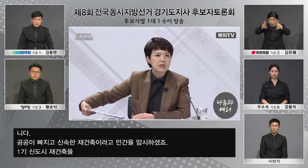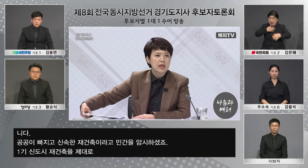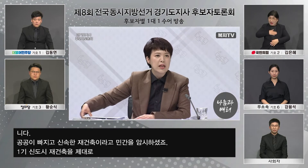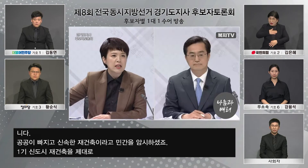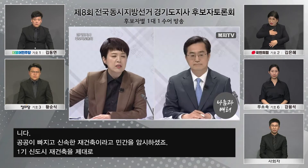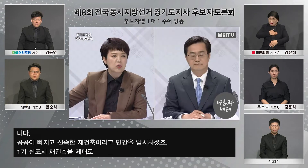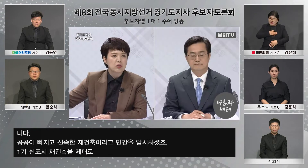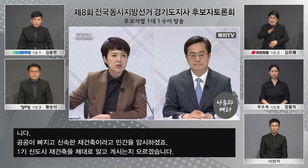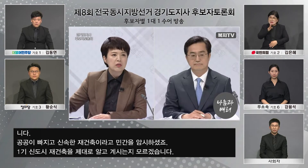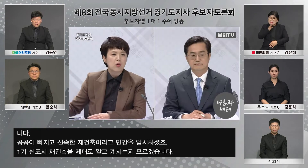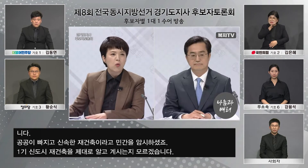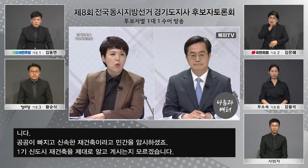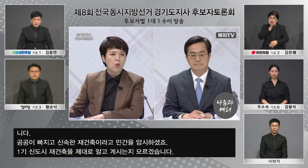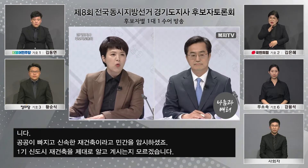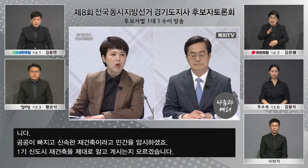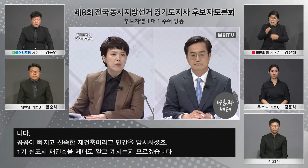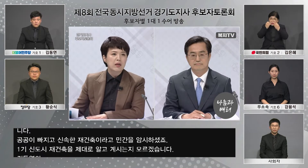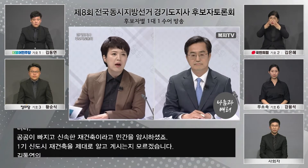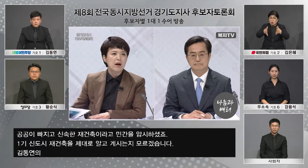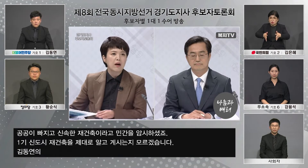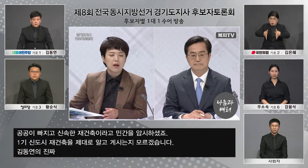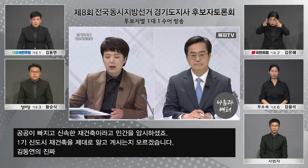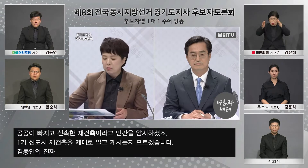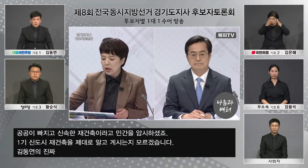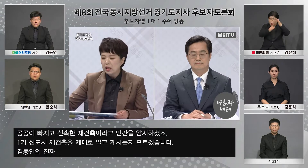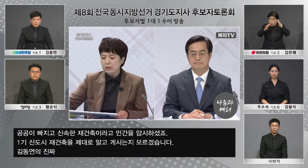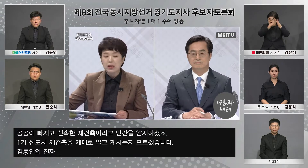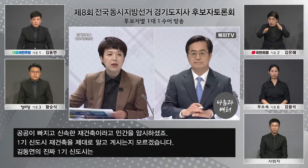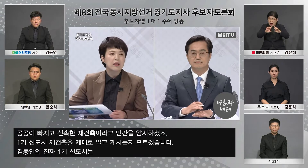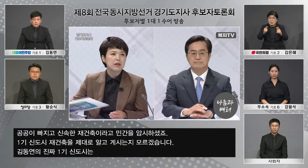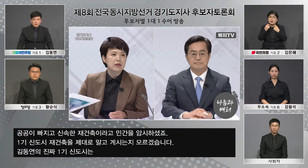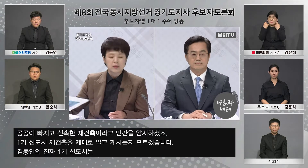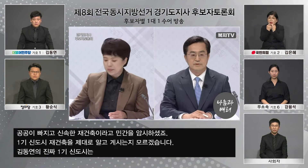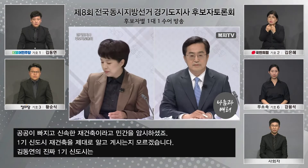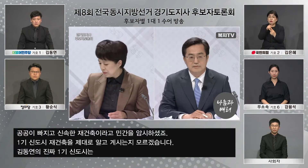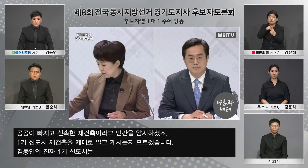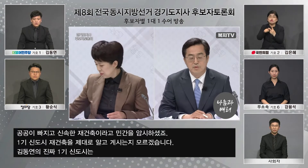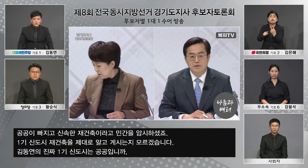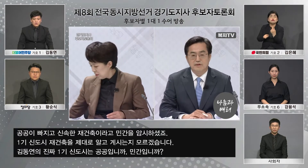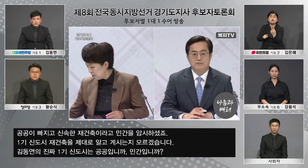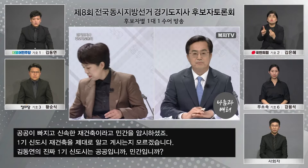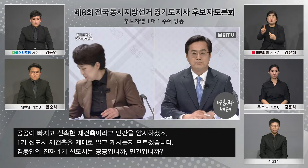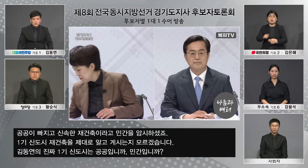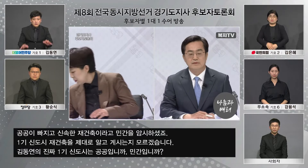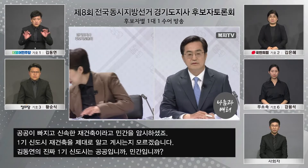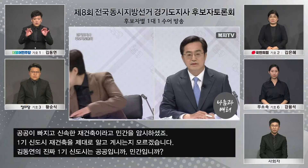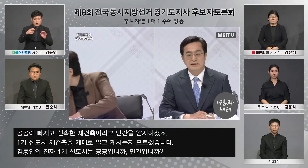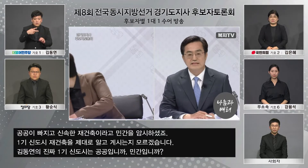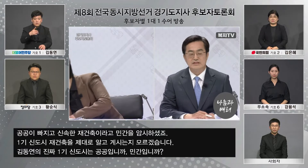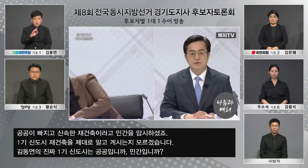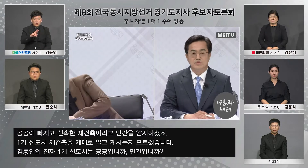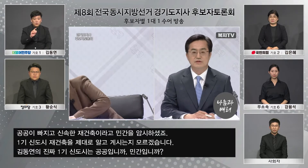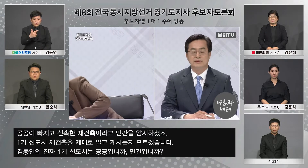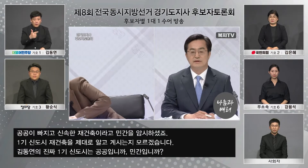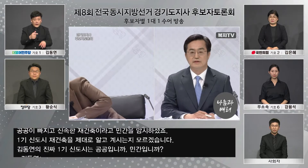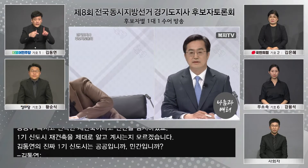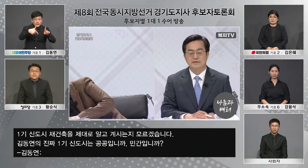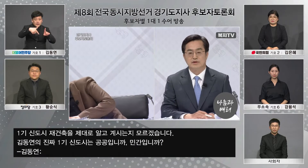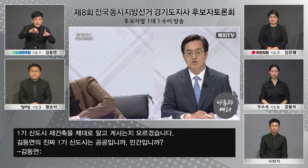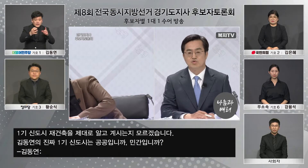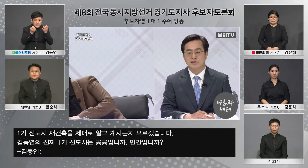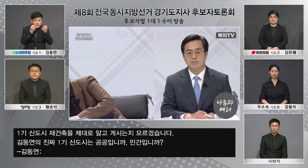김동연의 진짜 일기 신도시는 공공입니까? 민간입니까? 김동연의 일기